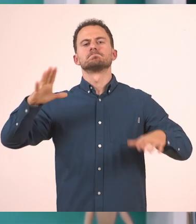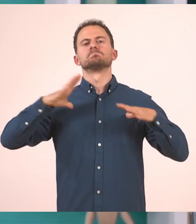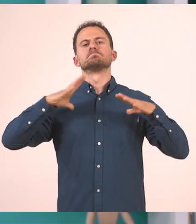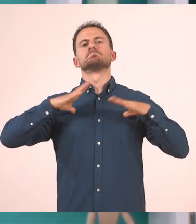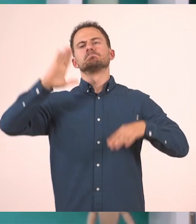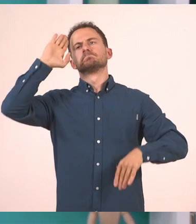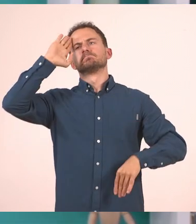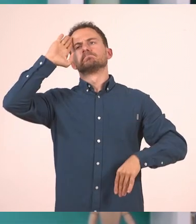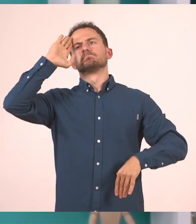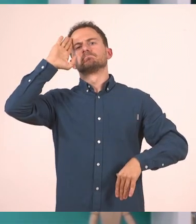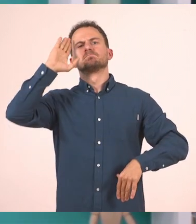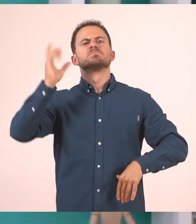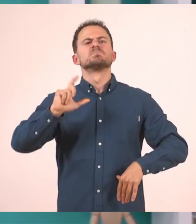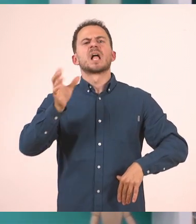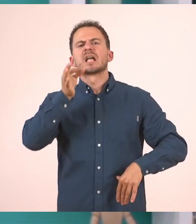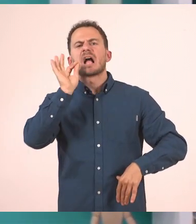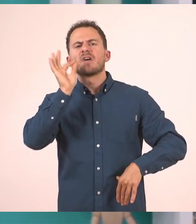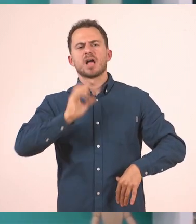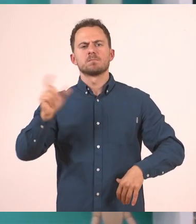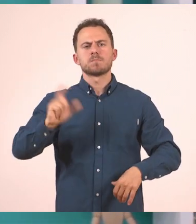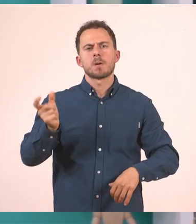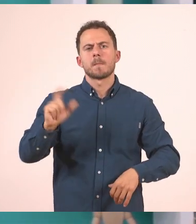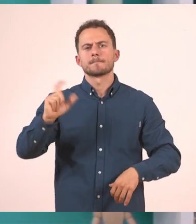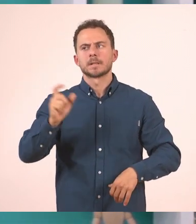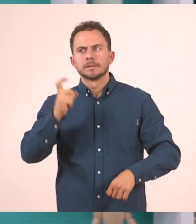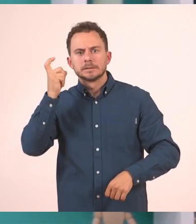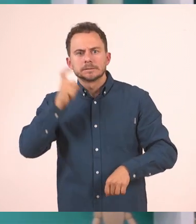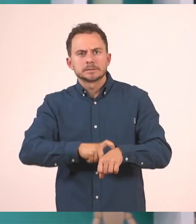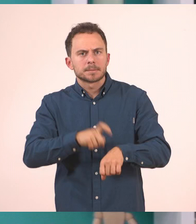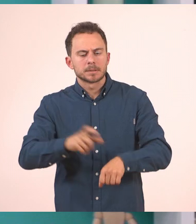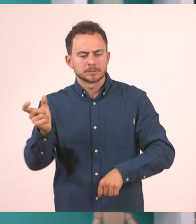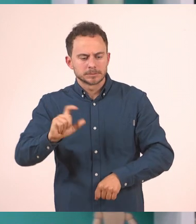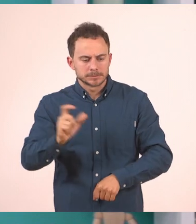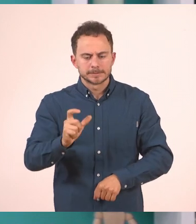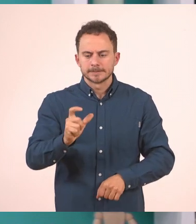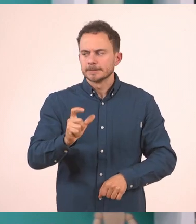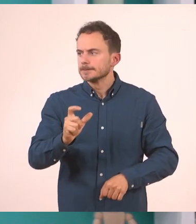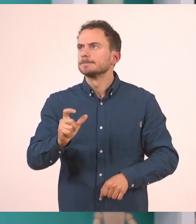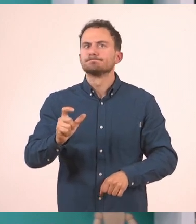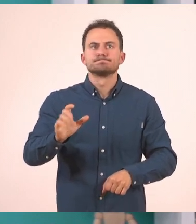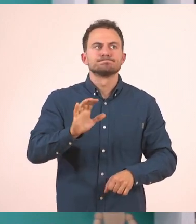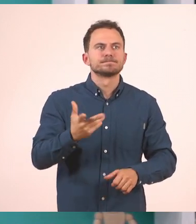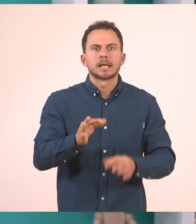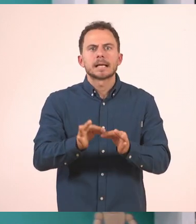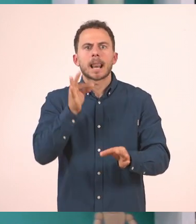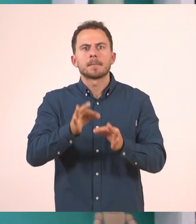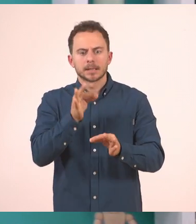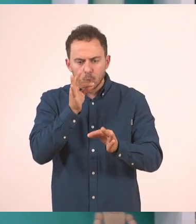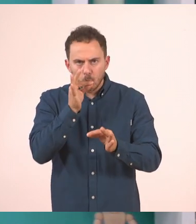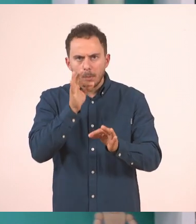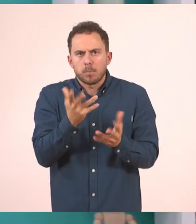καφεδάκι. Και καθώς φτιάχνω το καφεδάκι, θέλω να βάλω και να το πιω με ένα